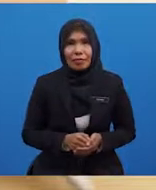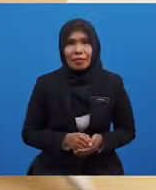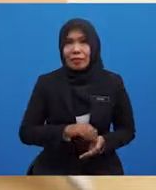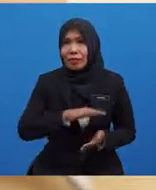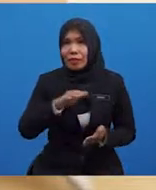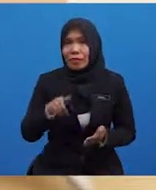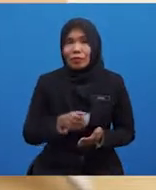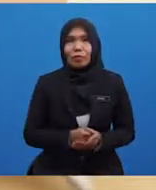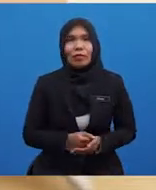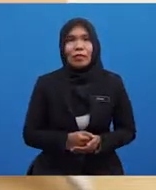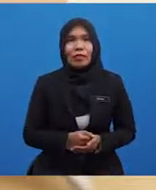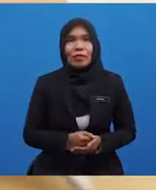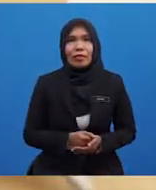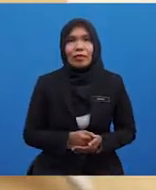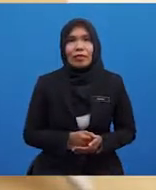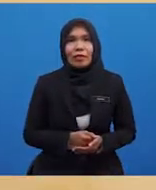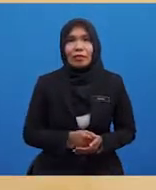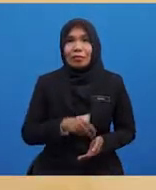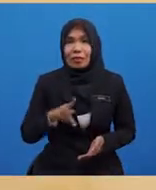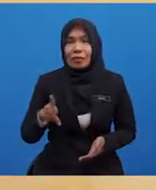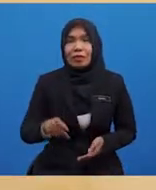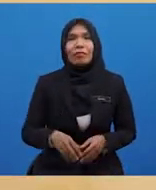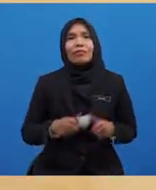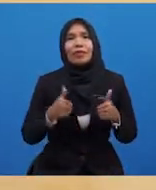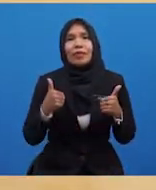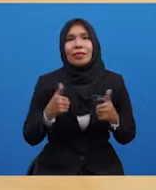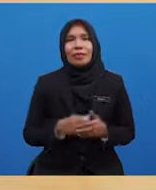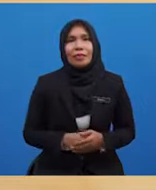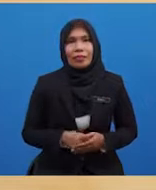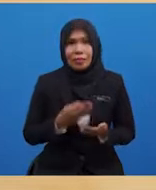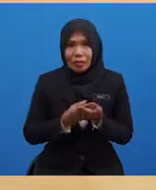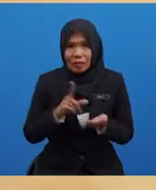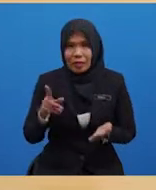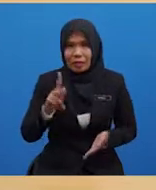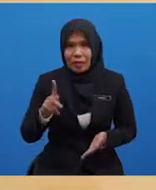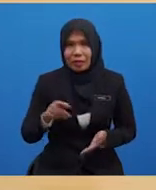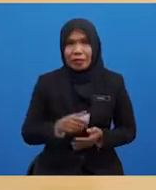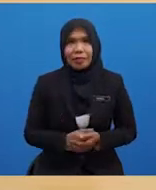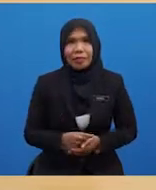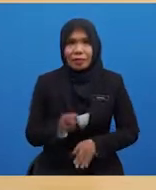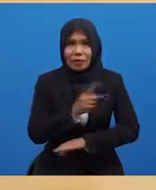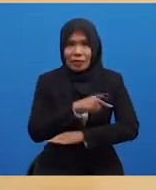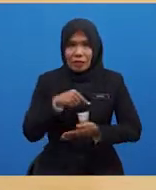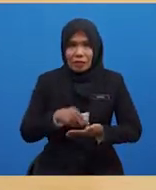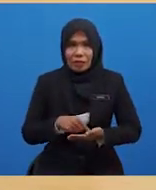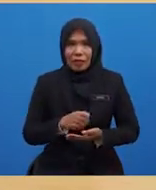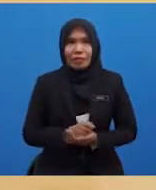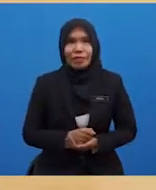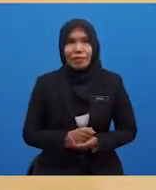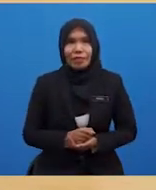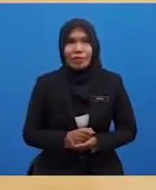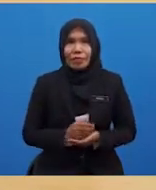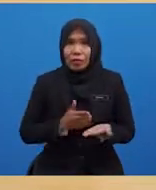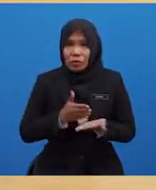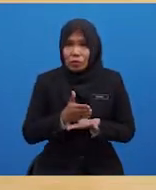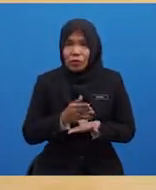sentiasa dalam keadaan yang sihat. Baiklah para pelajar, hari ini kita akan teruskan